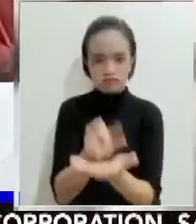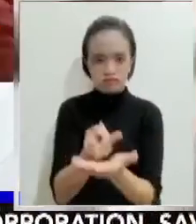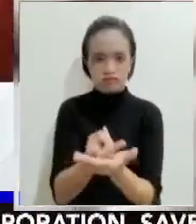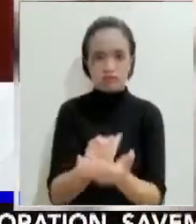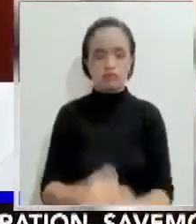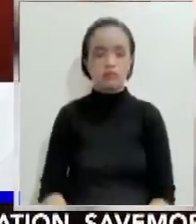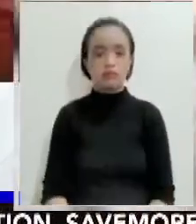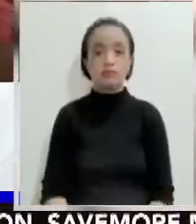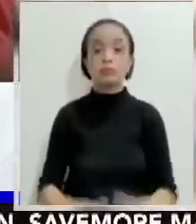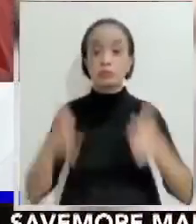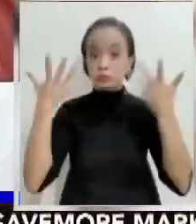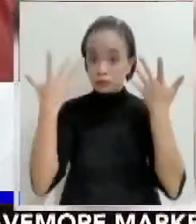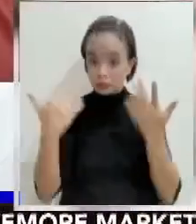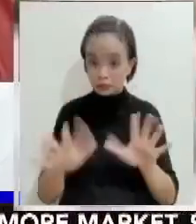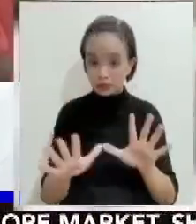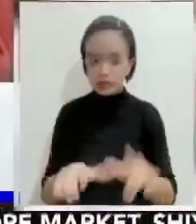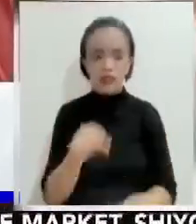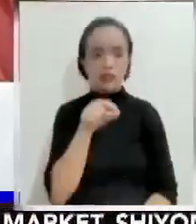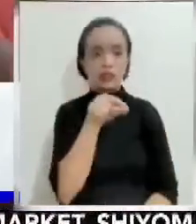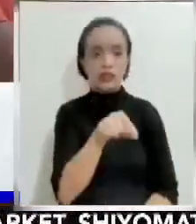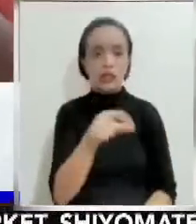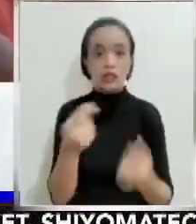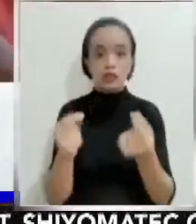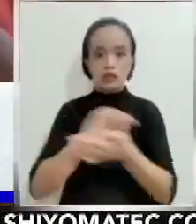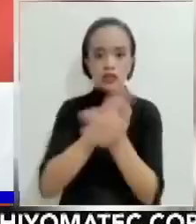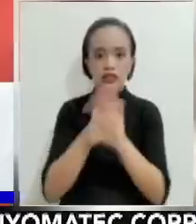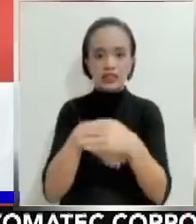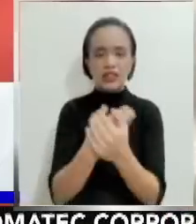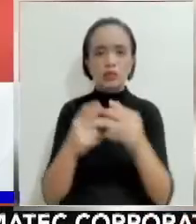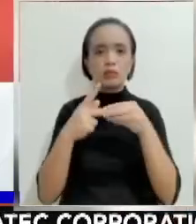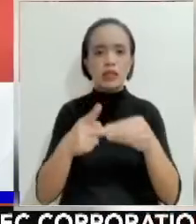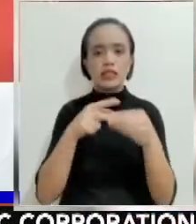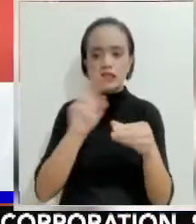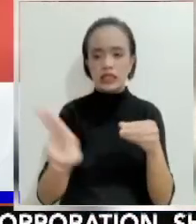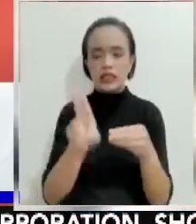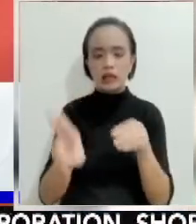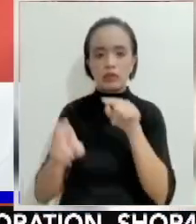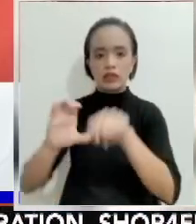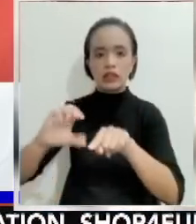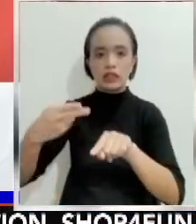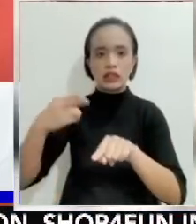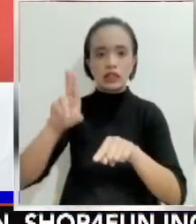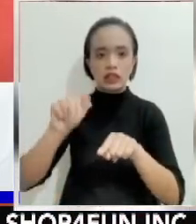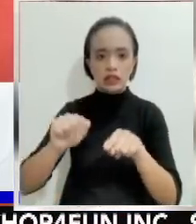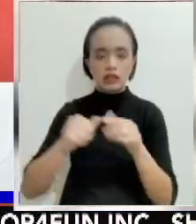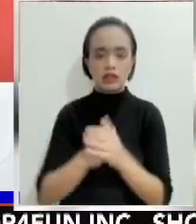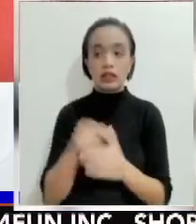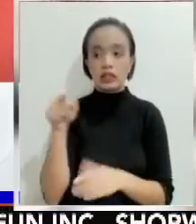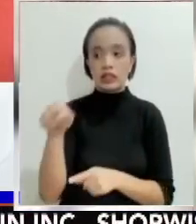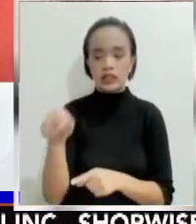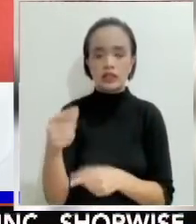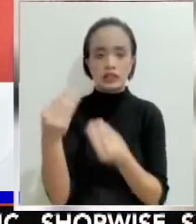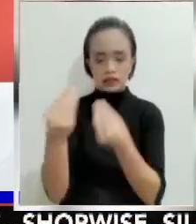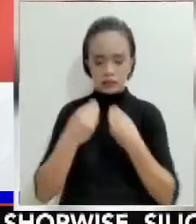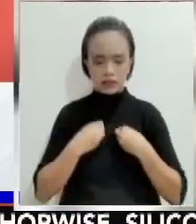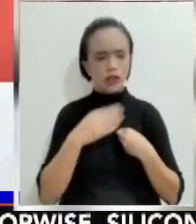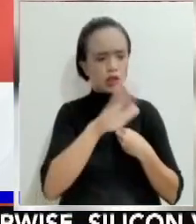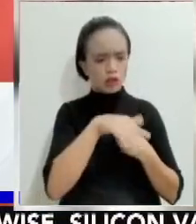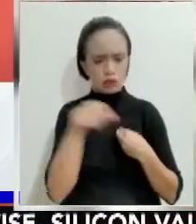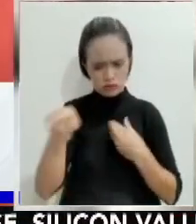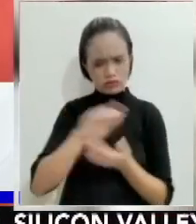nito, siya pa ang pinaghugas ng plastic na ginamit kay Chua. Frontliner po ang nagbigay sa akin eh. Sabi niya, Del, pakihugasan mo